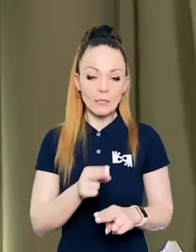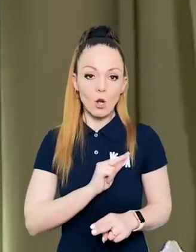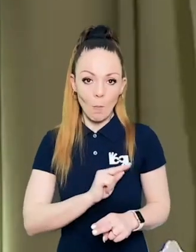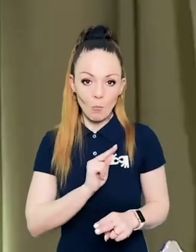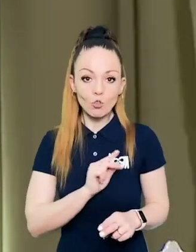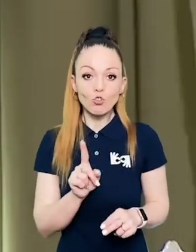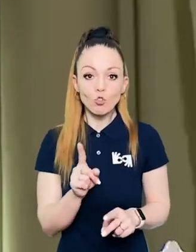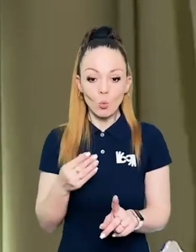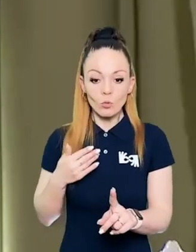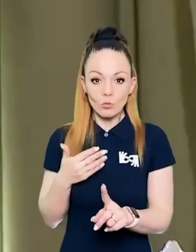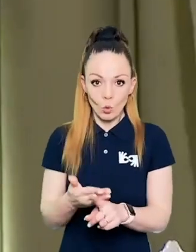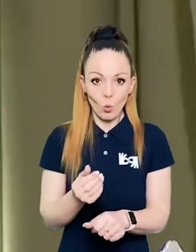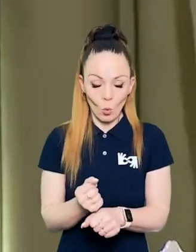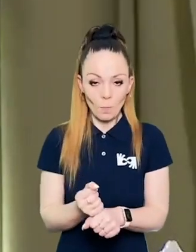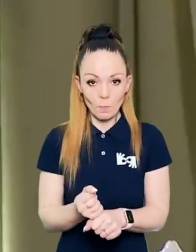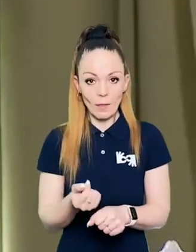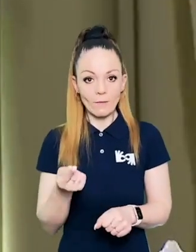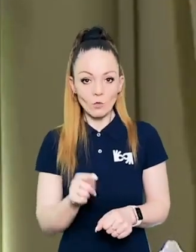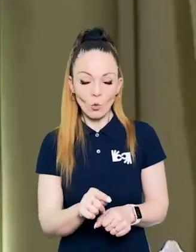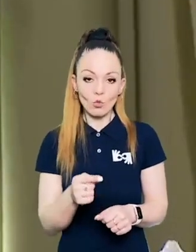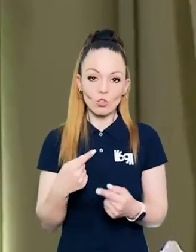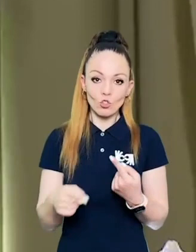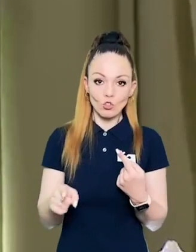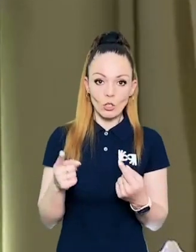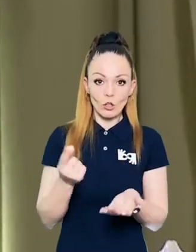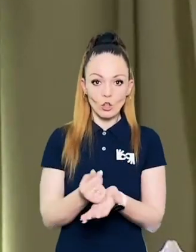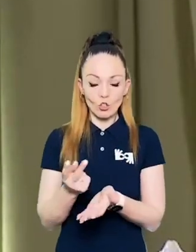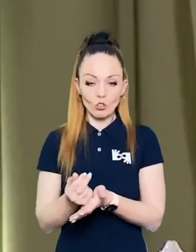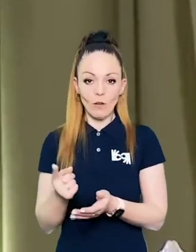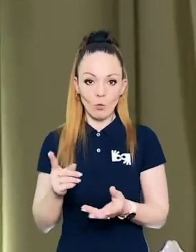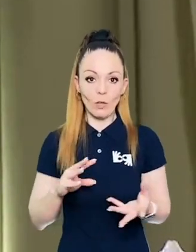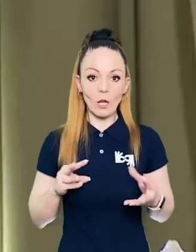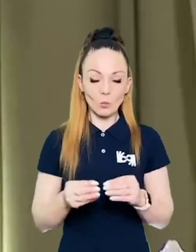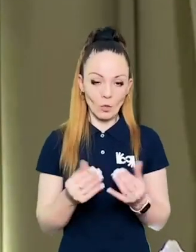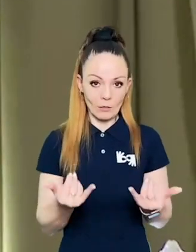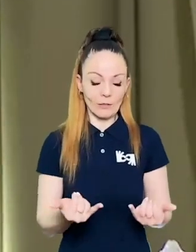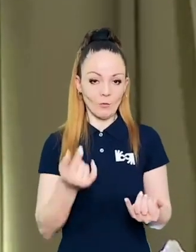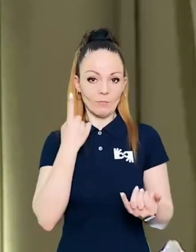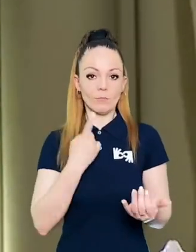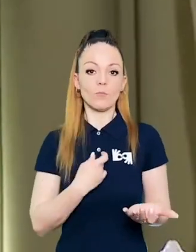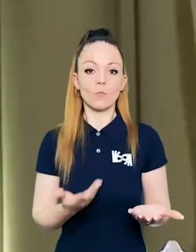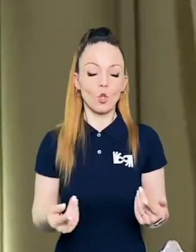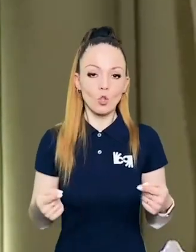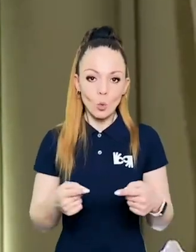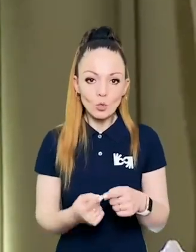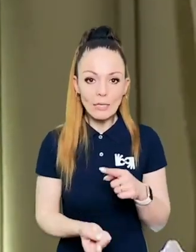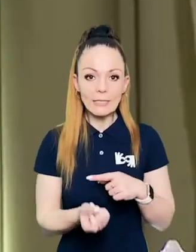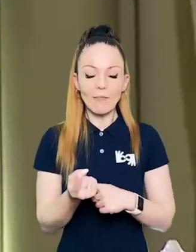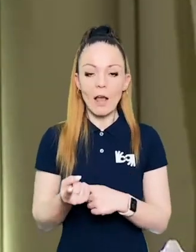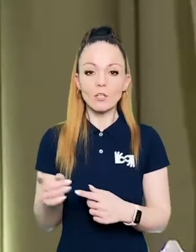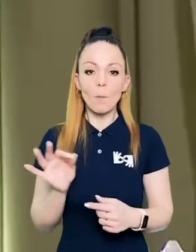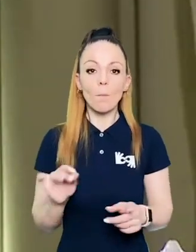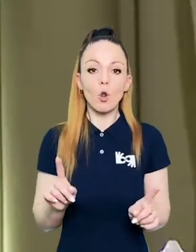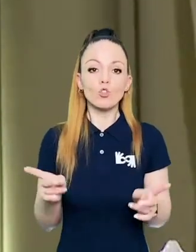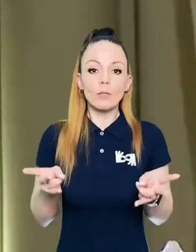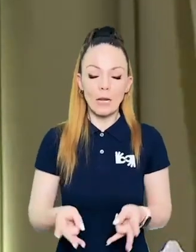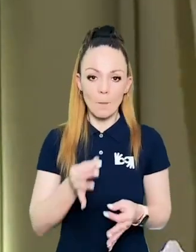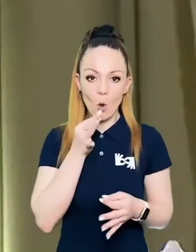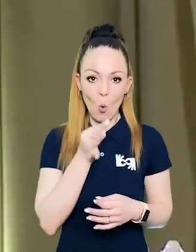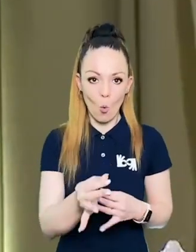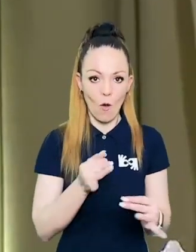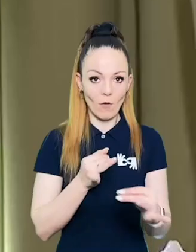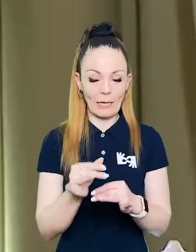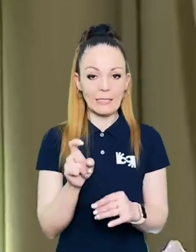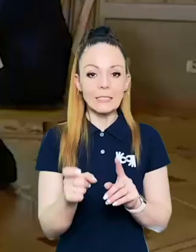результати цієї роботи, ти щось робив в той чи інший тиждень, ось результат прийшов сьогодні. Щось точно з'являється, про що